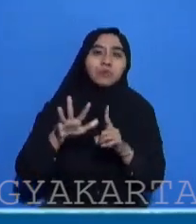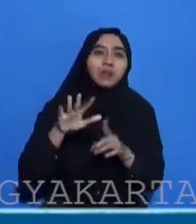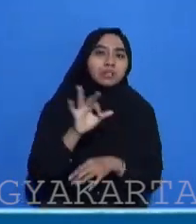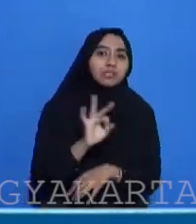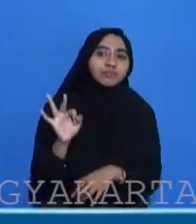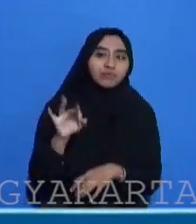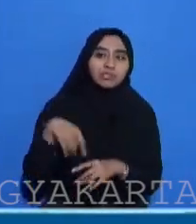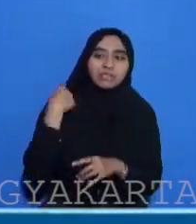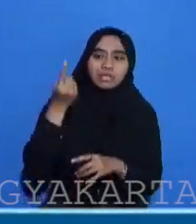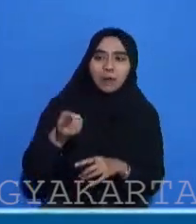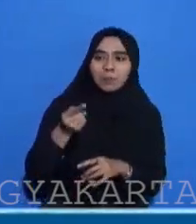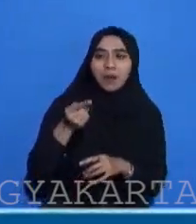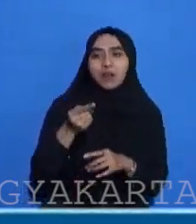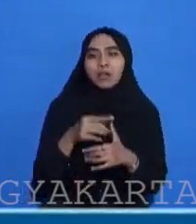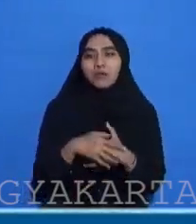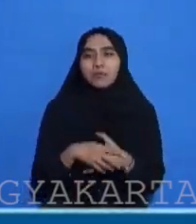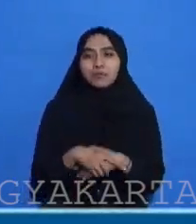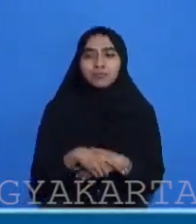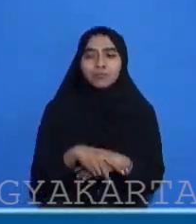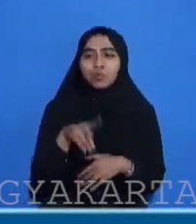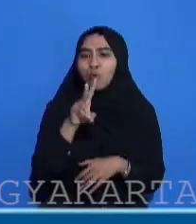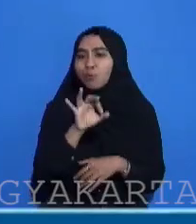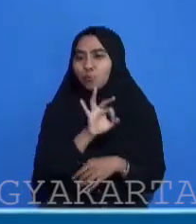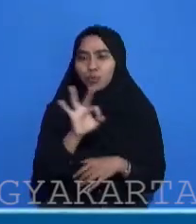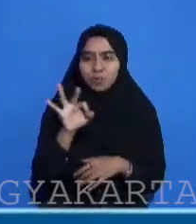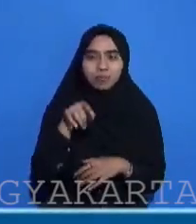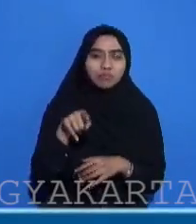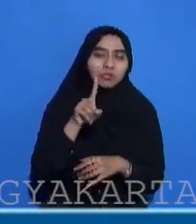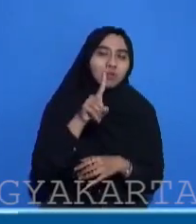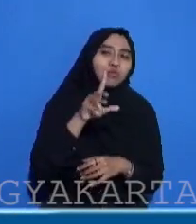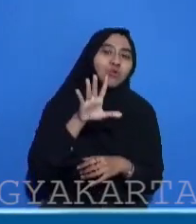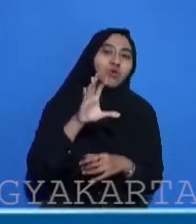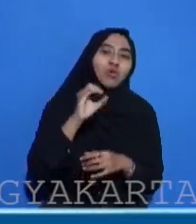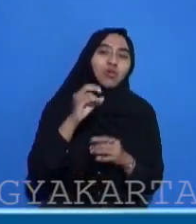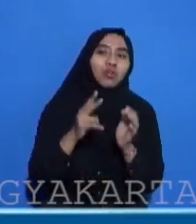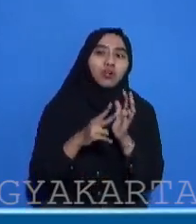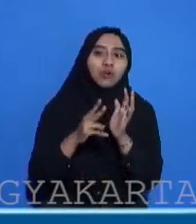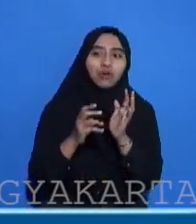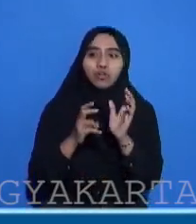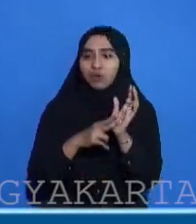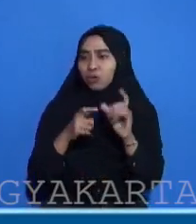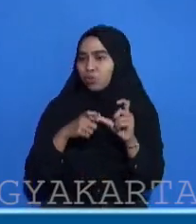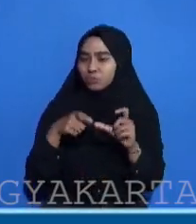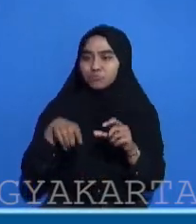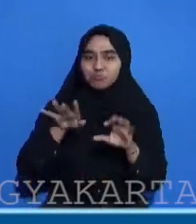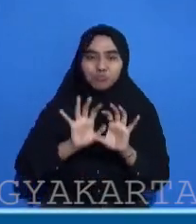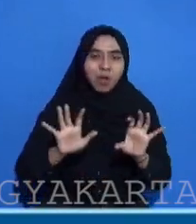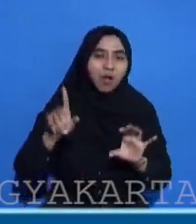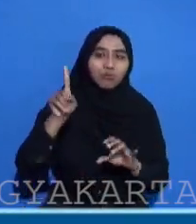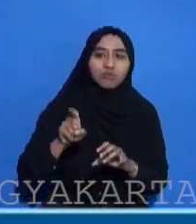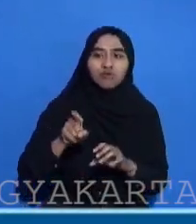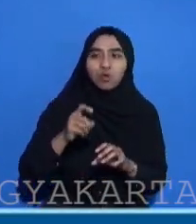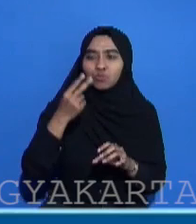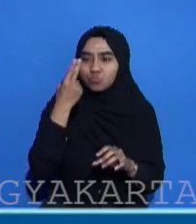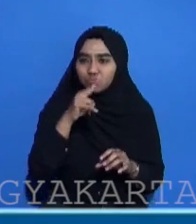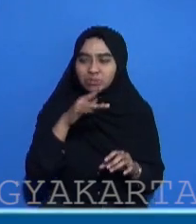Rp19.000 dumugi Rp20.000 saben setunggal onipun. Kathah ingkang betaken ron menika kangge kabetahan